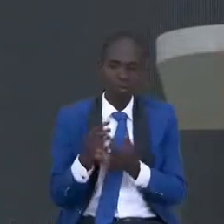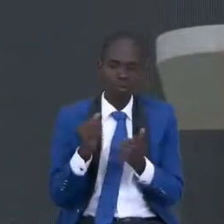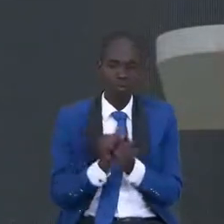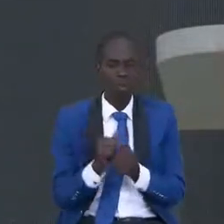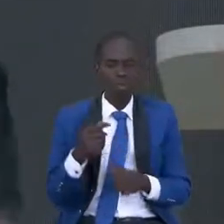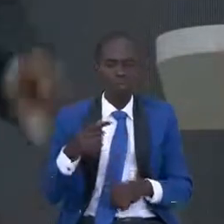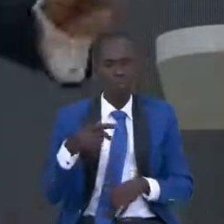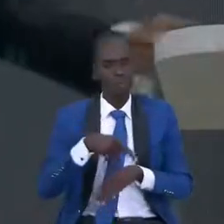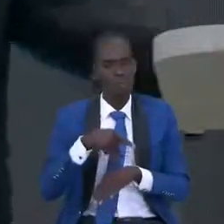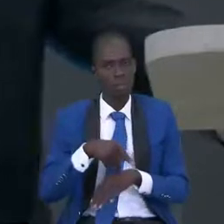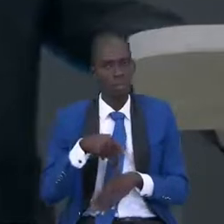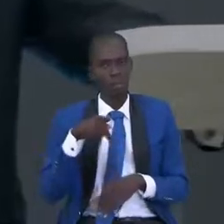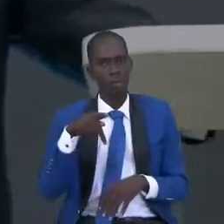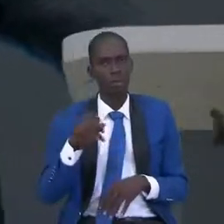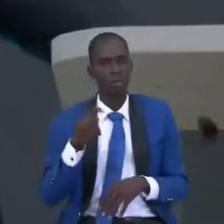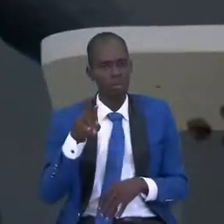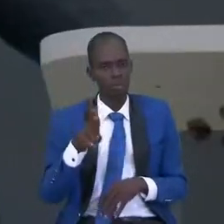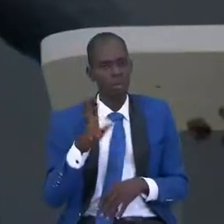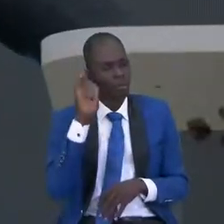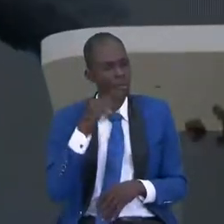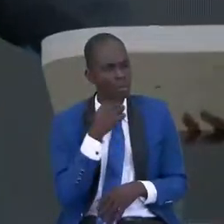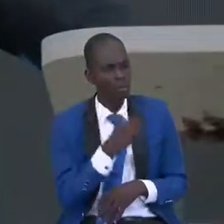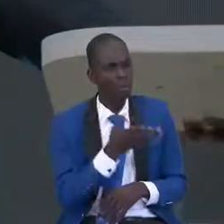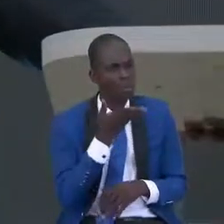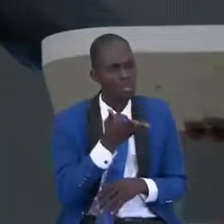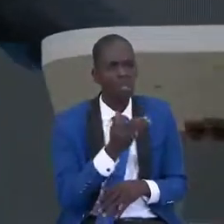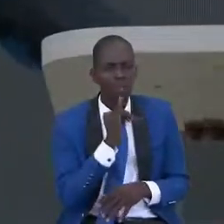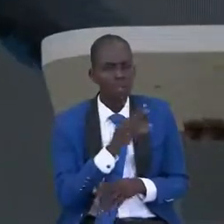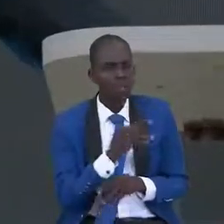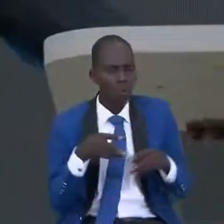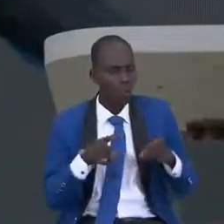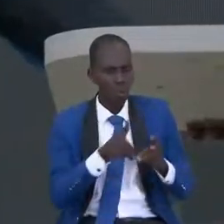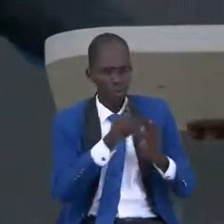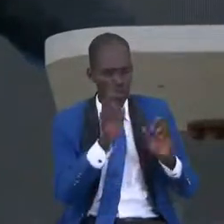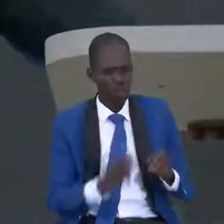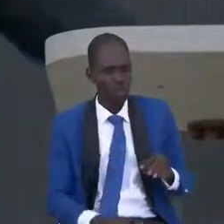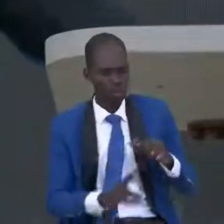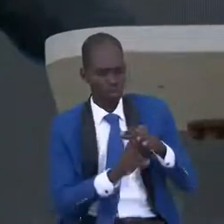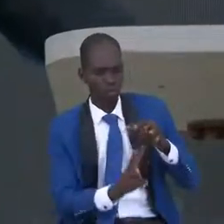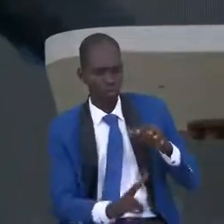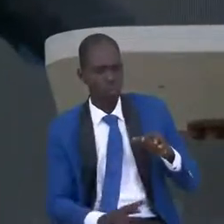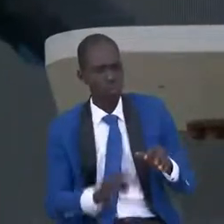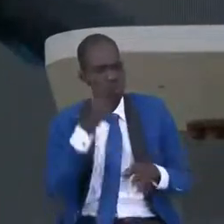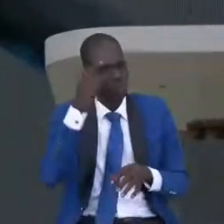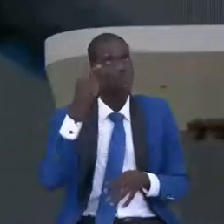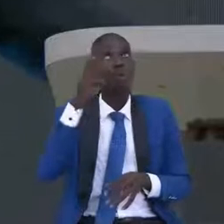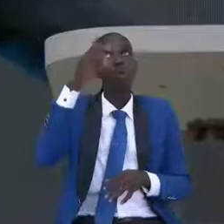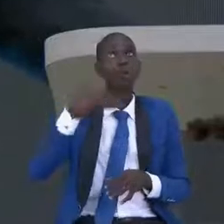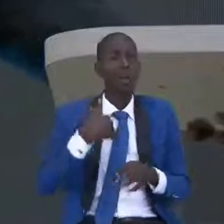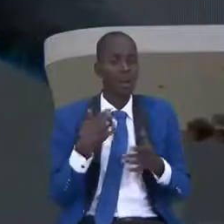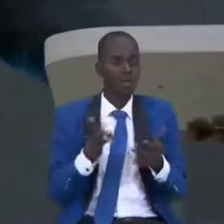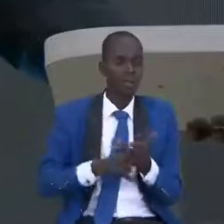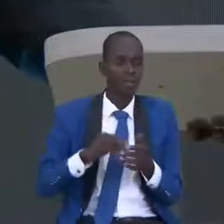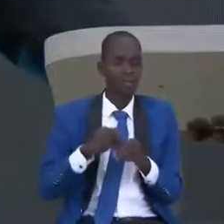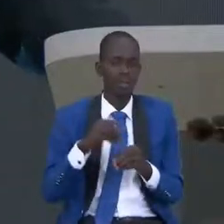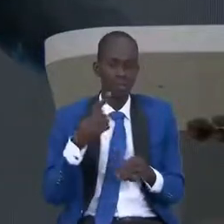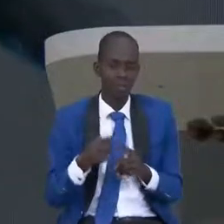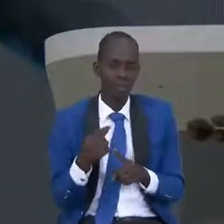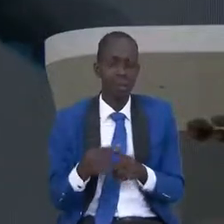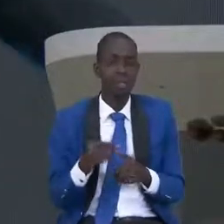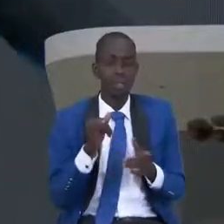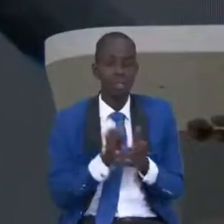peux pas t'enfoncer. Dieu a écrit dans son livre au ciel que